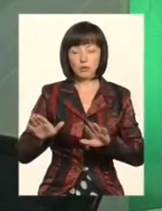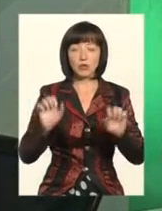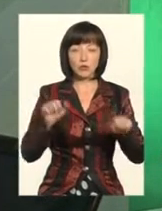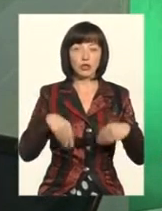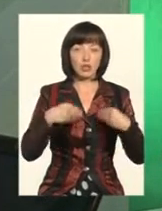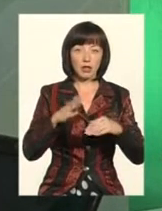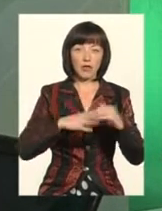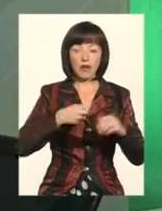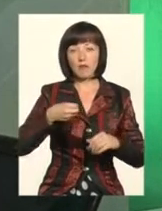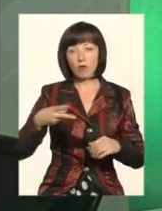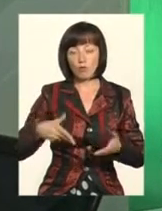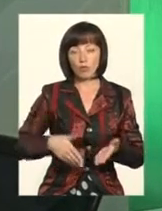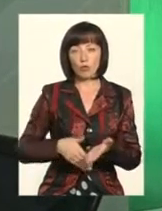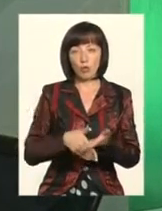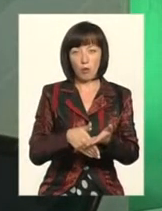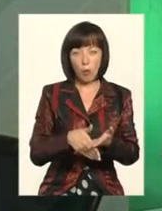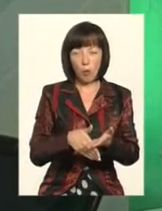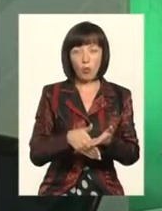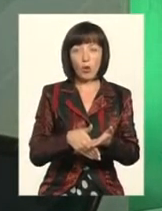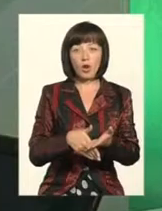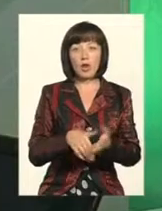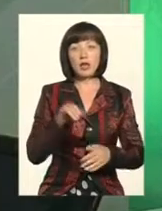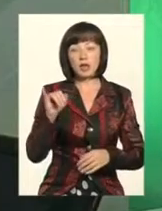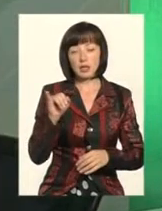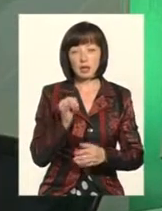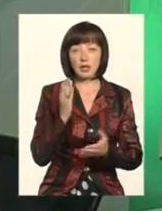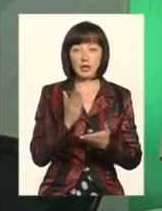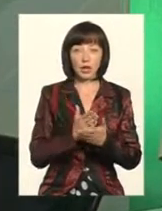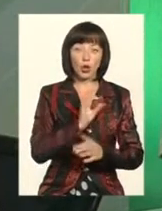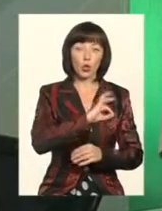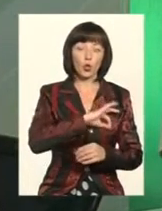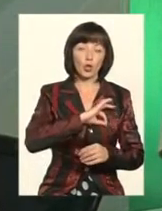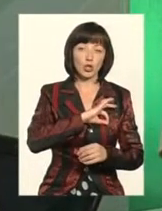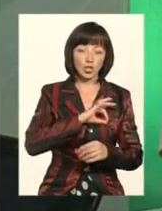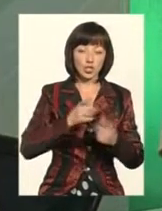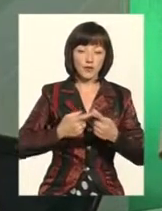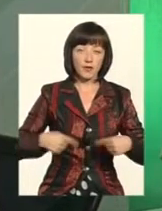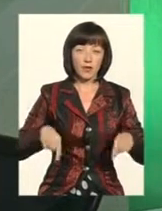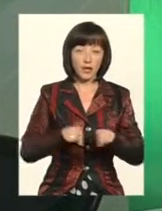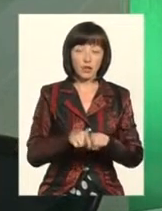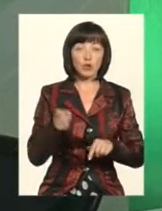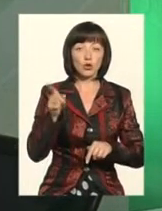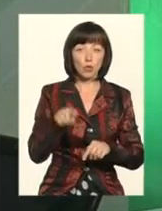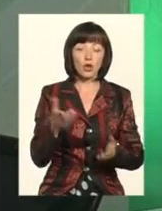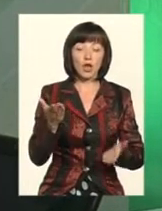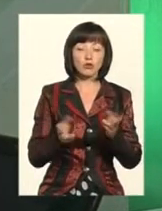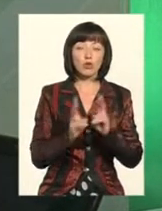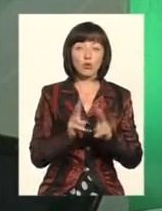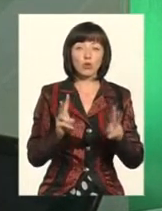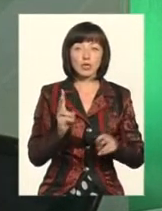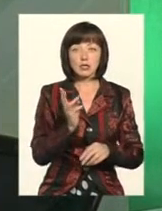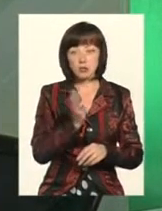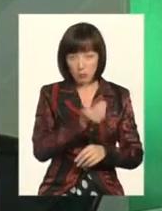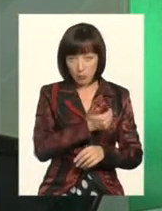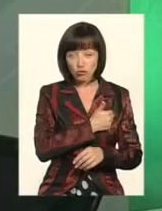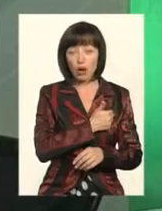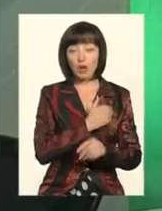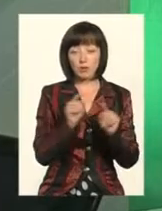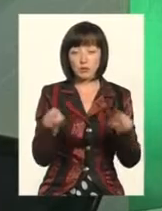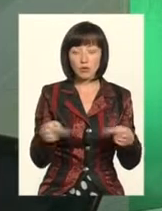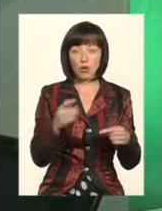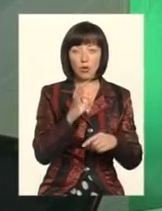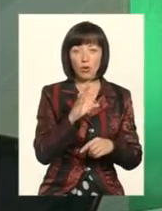надати кваліфіковану допомогу, є і юридичний відділ. Тобто, якщо хтось забажає, от по створенню